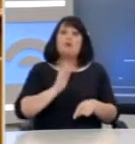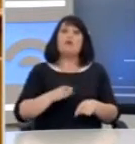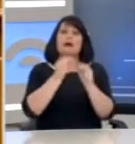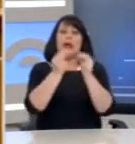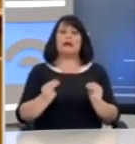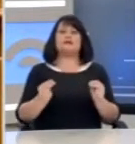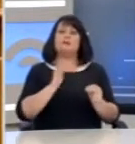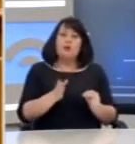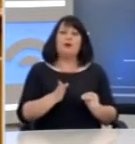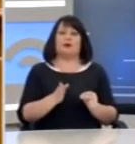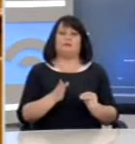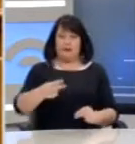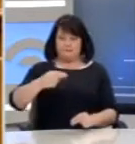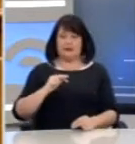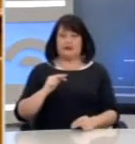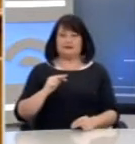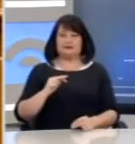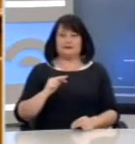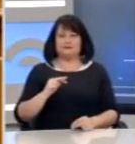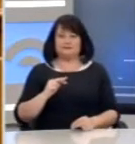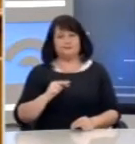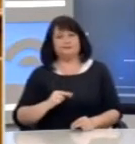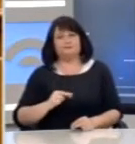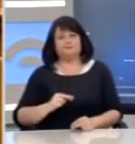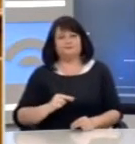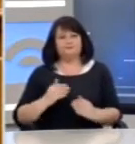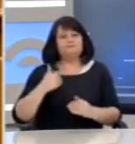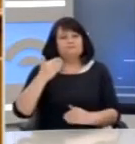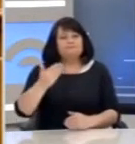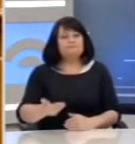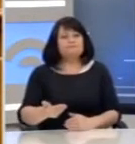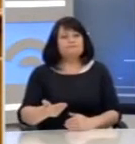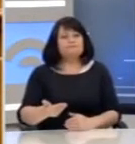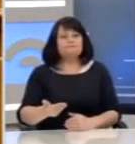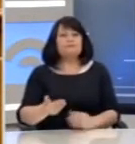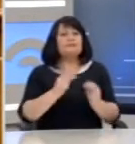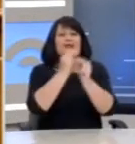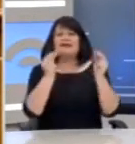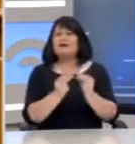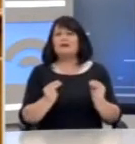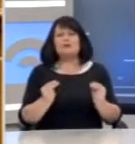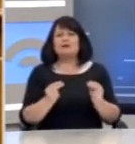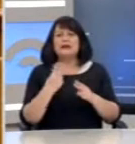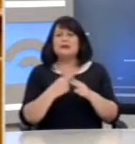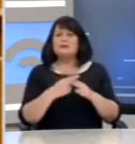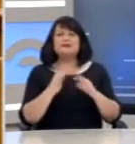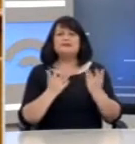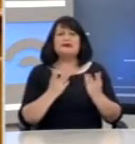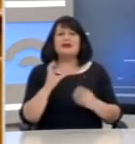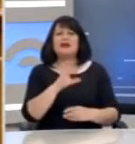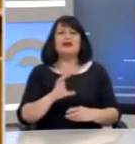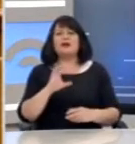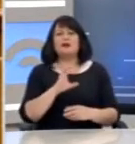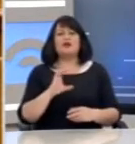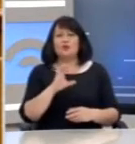καταγράφονται τα τελευταία χρόνια αμέσως μετά, ακριβώς μετά, την ανακοίνωση του αποτελέσματος, του επίσημου αποτελέσματος από τη Eurostat,